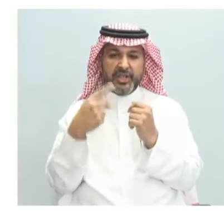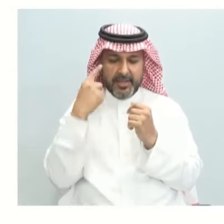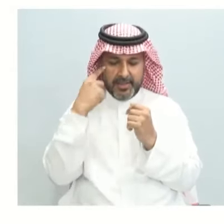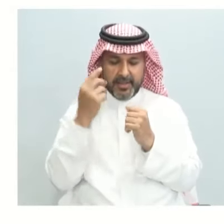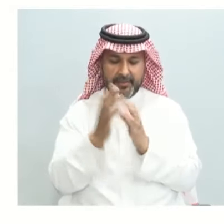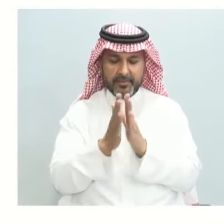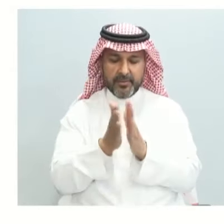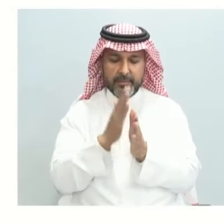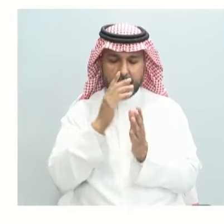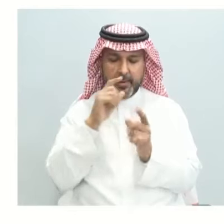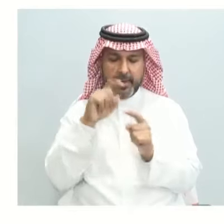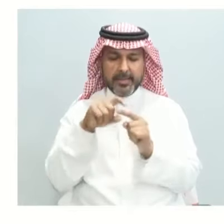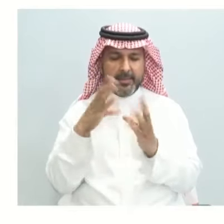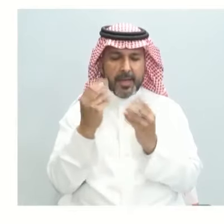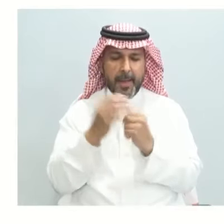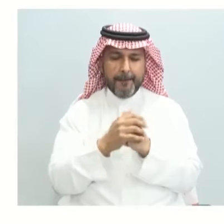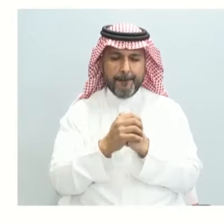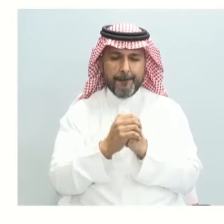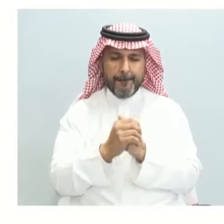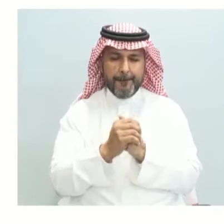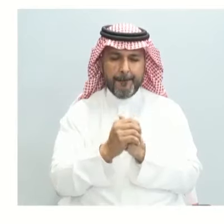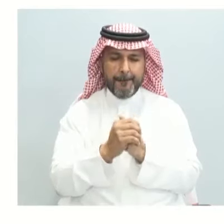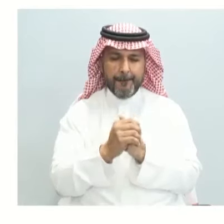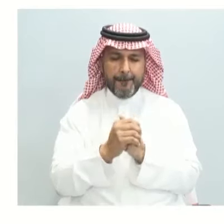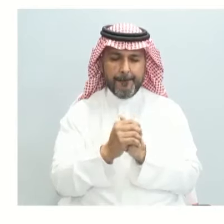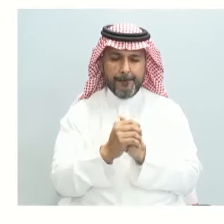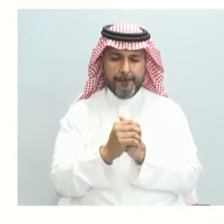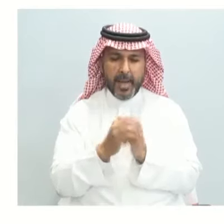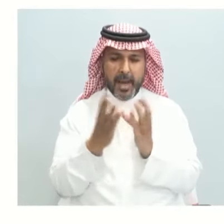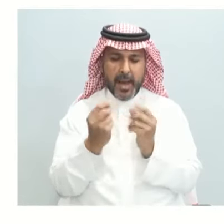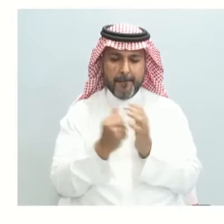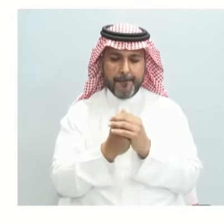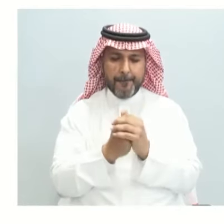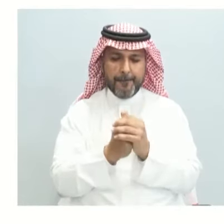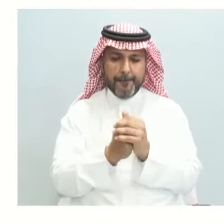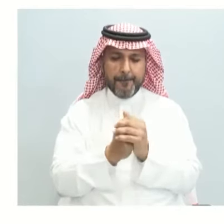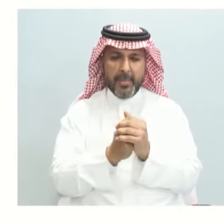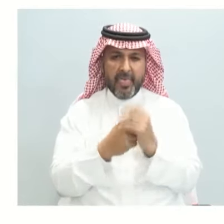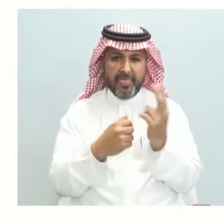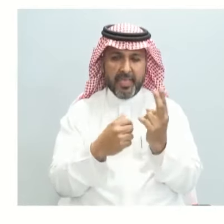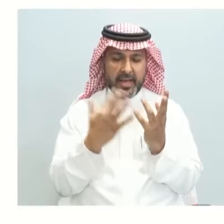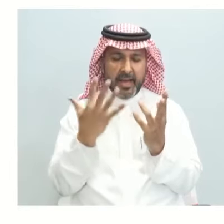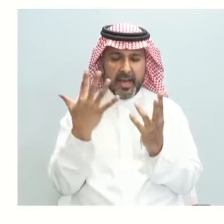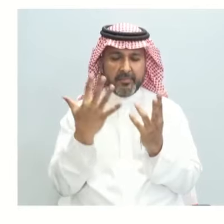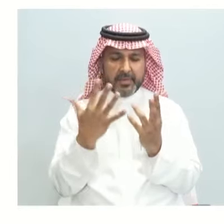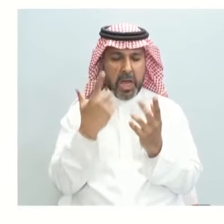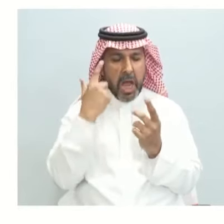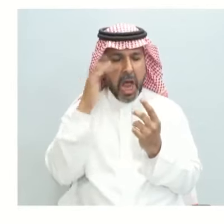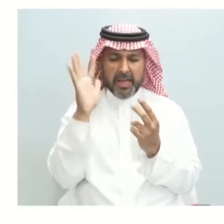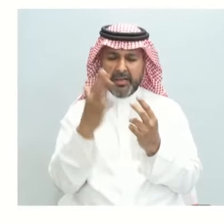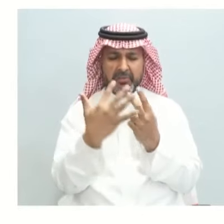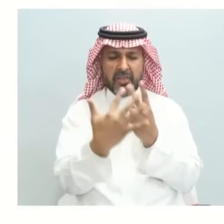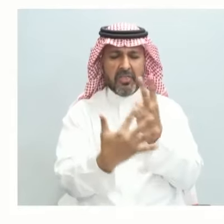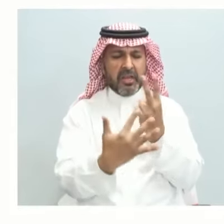زال في هناك عمليه التحليل مستمره 20 تقبل القسمه نستطيع ان نكتب اثنان او خمسه اذا عدد